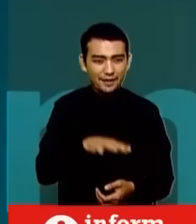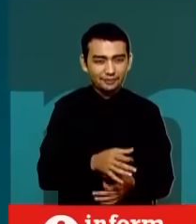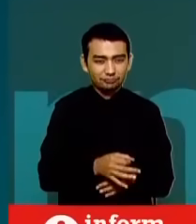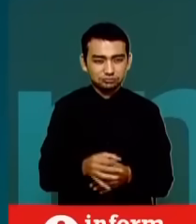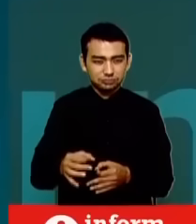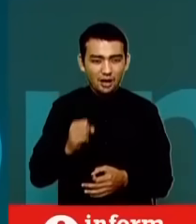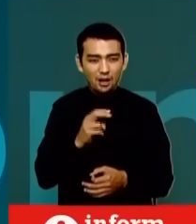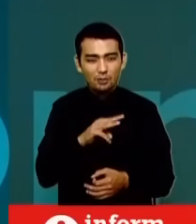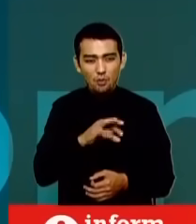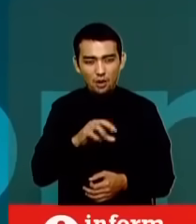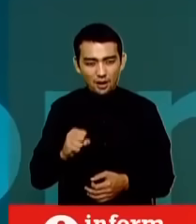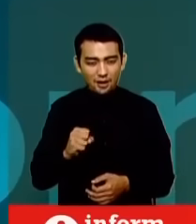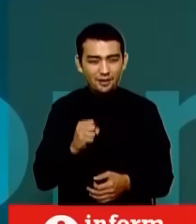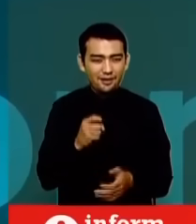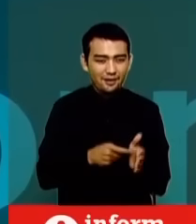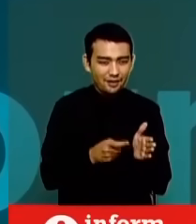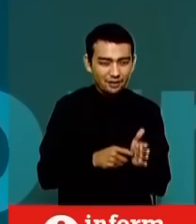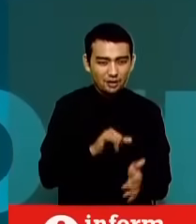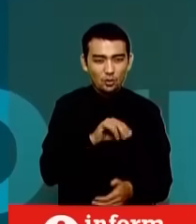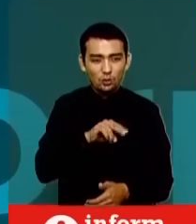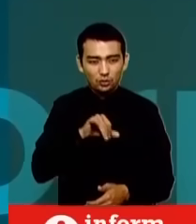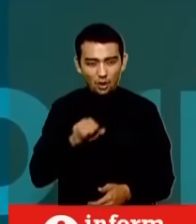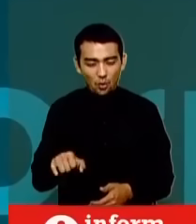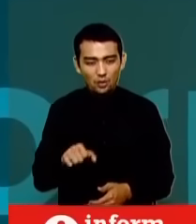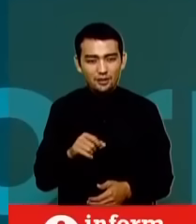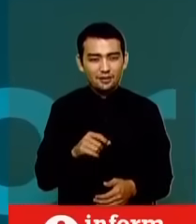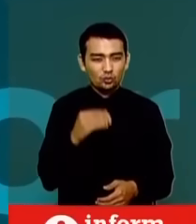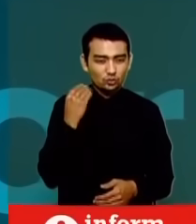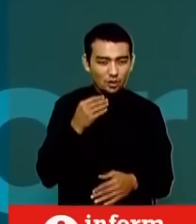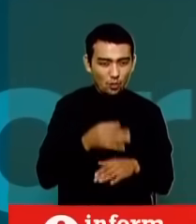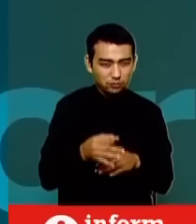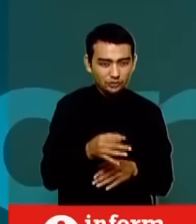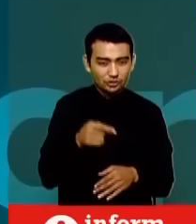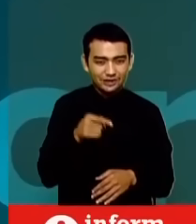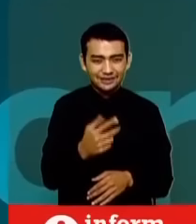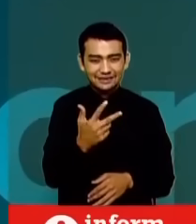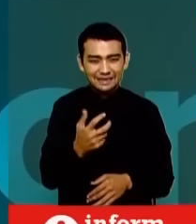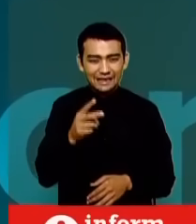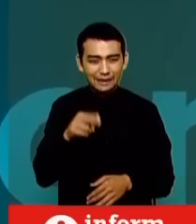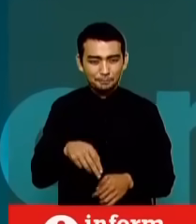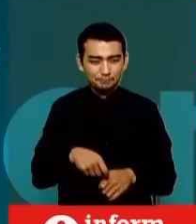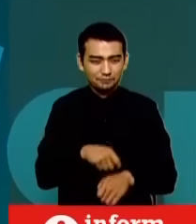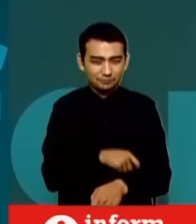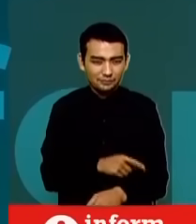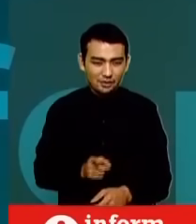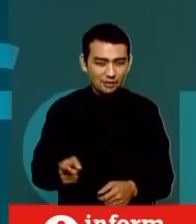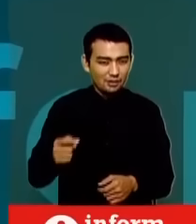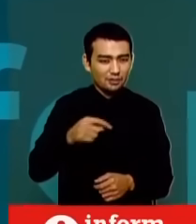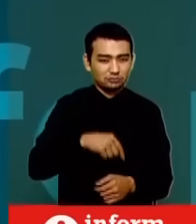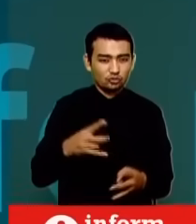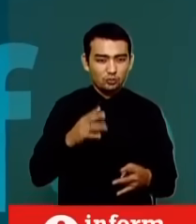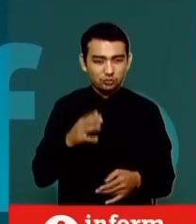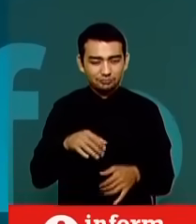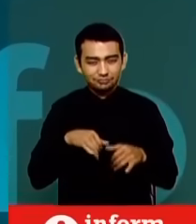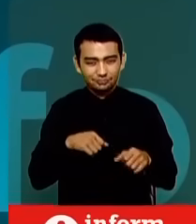яғни Ақмола, Қарағанды, Ұлытау, Қызылорда және Түркістан облыстары арқылы 1300 шақырым қашықтықта жүріп өтуі тиіс. Сөйтіп